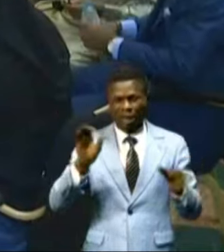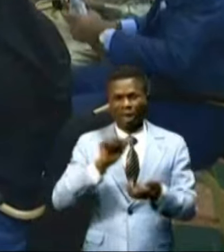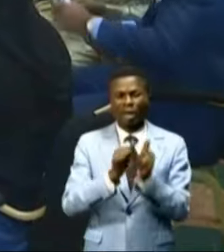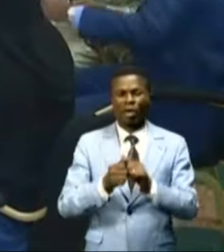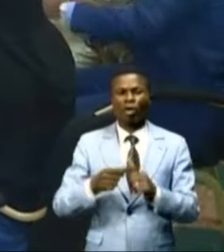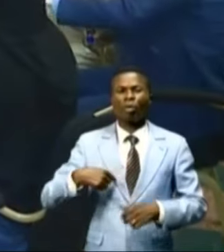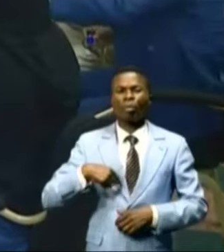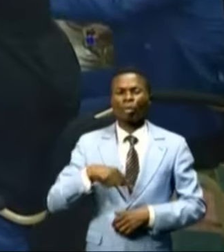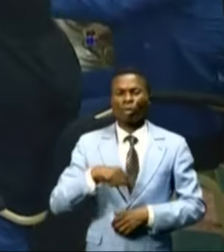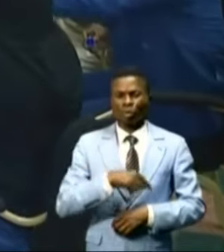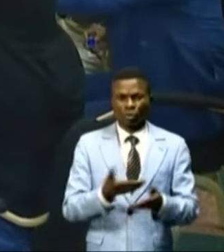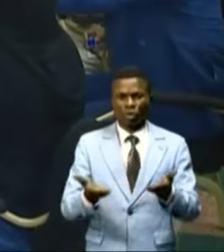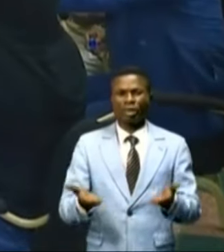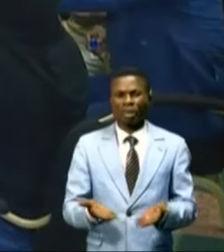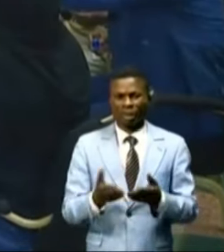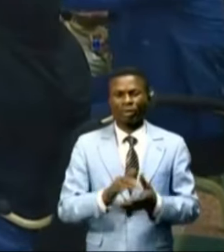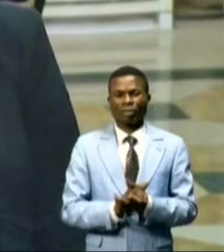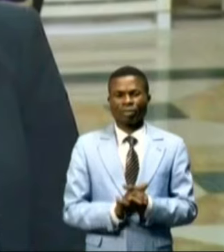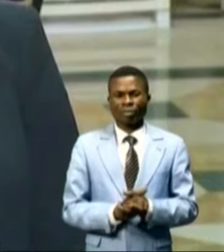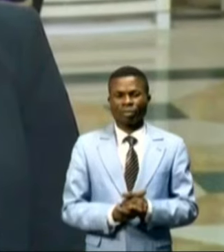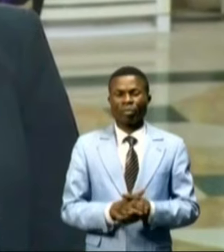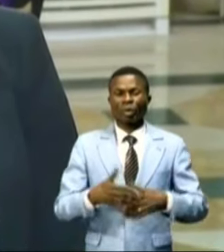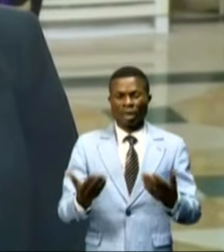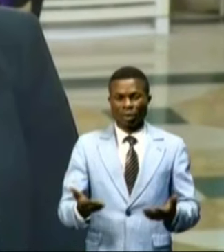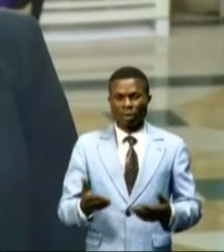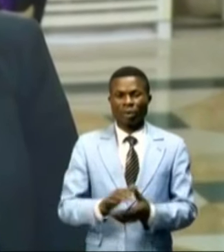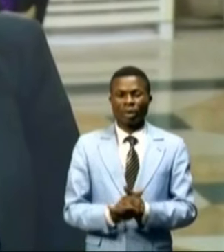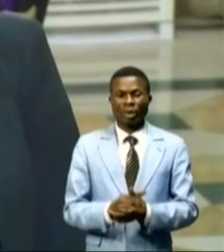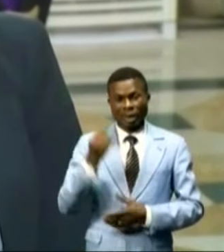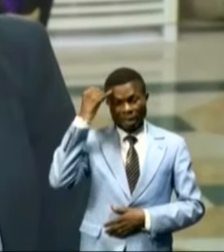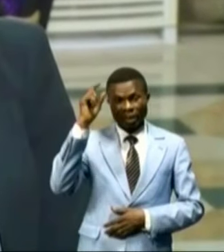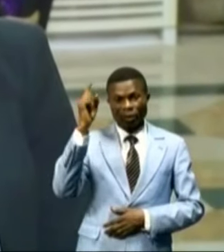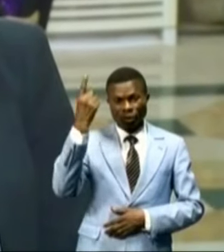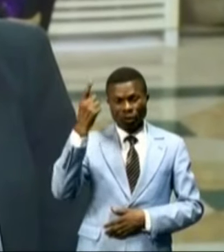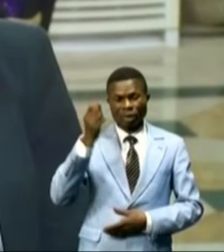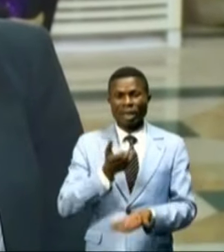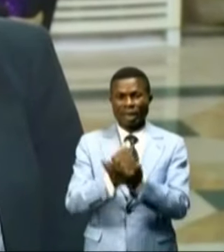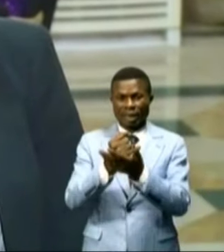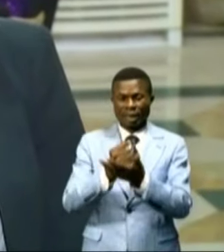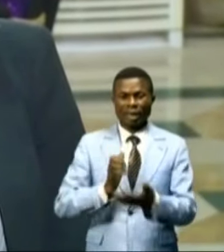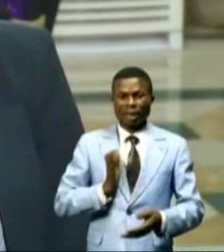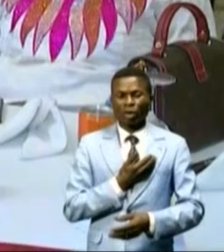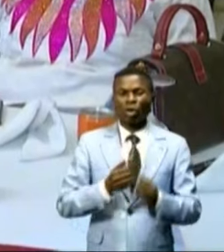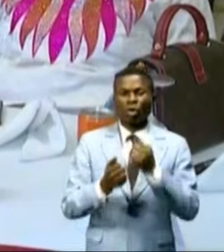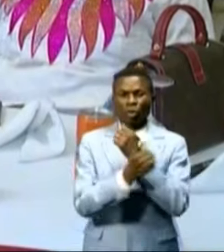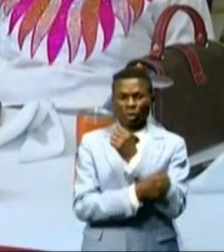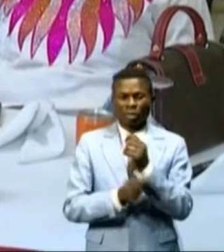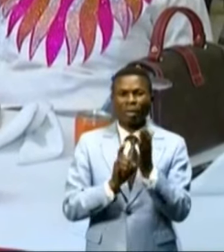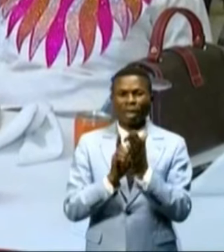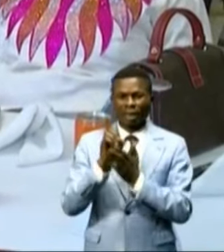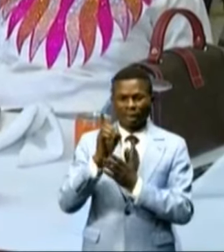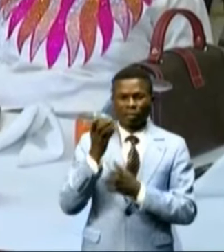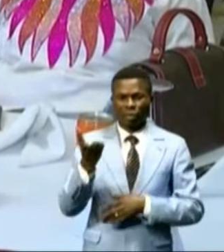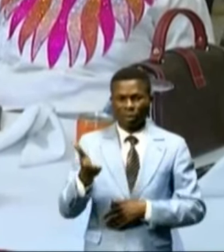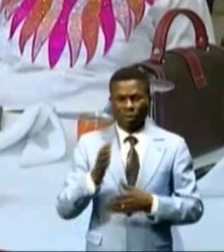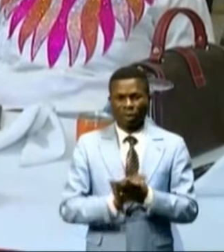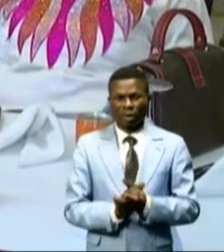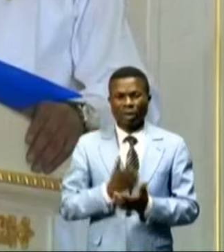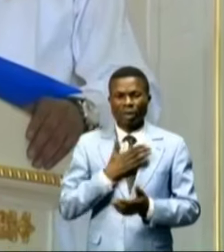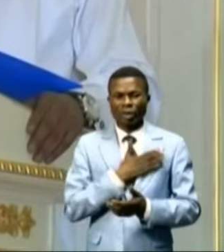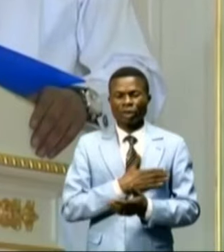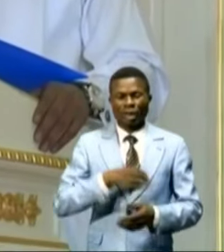la situation, avec pour seule intention d'aider le Tchad à se relever. Chers